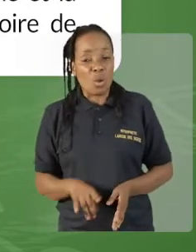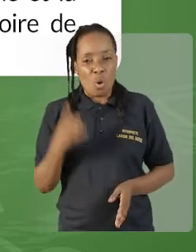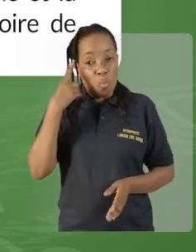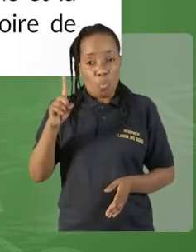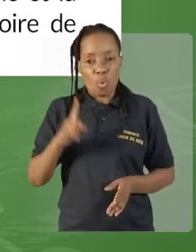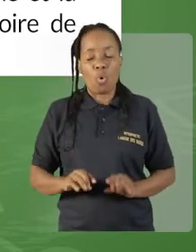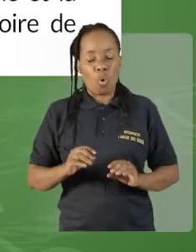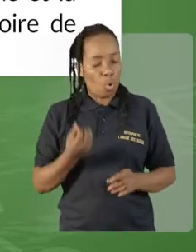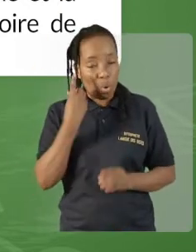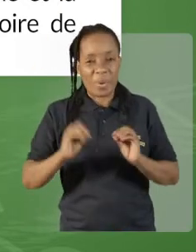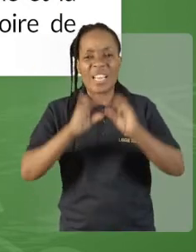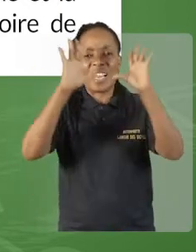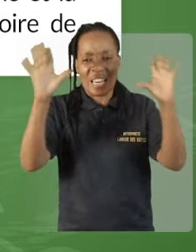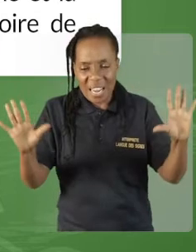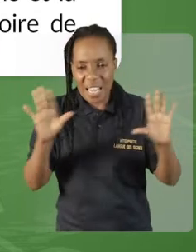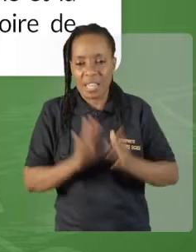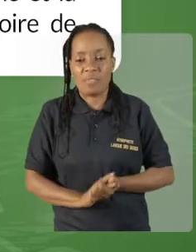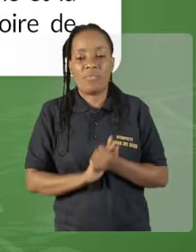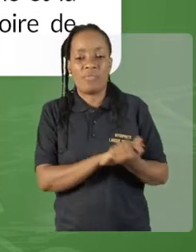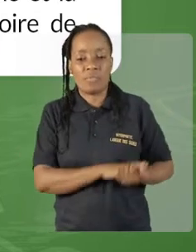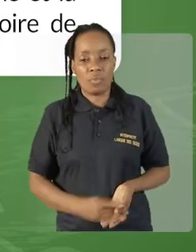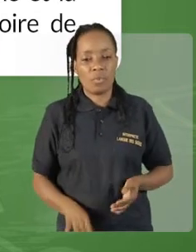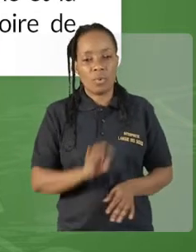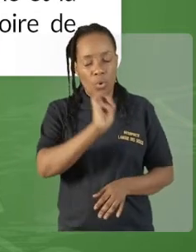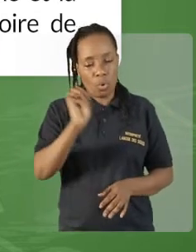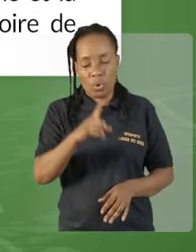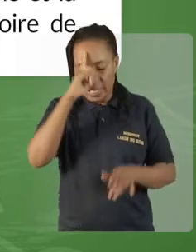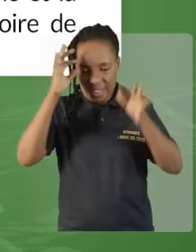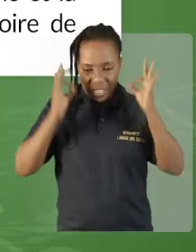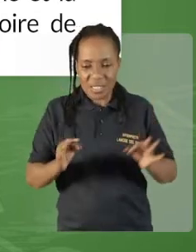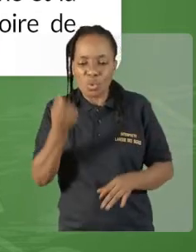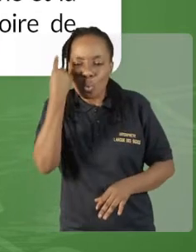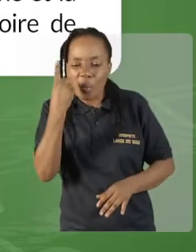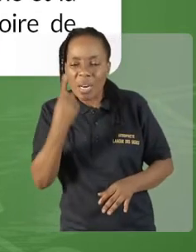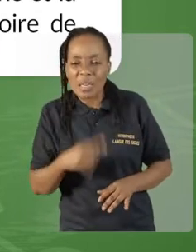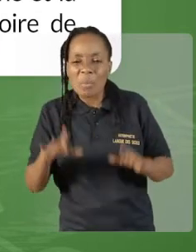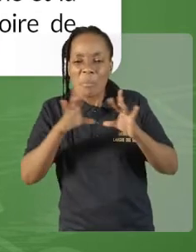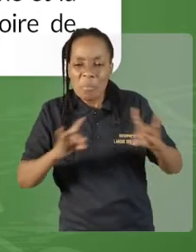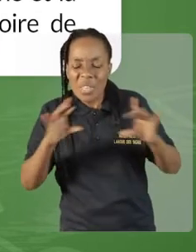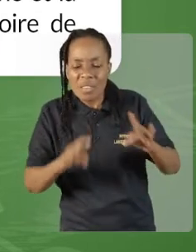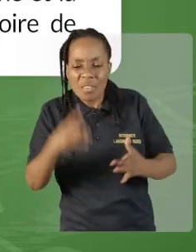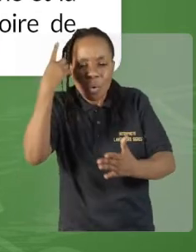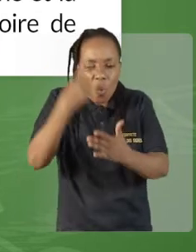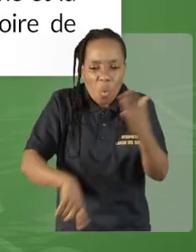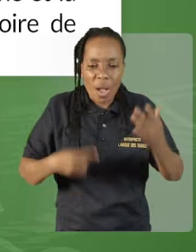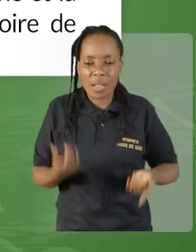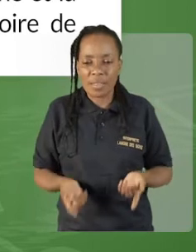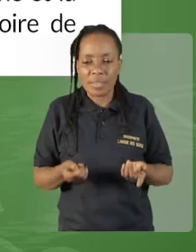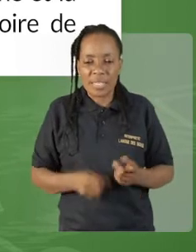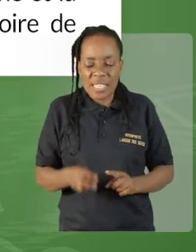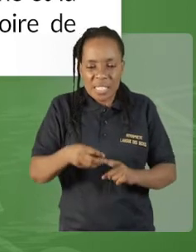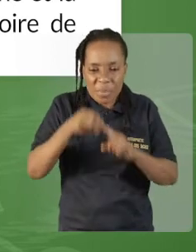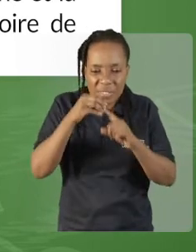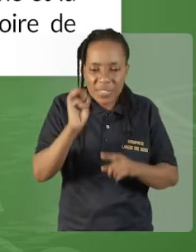ensemble de connaître les caractéristiques du mythe d'établir les relations